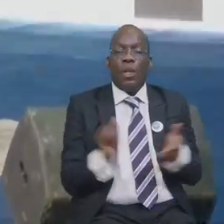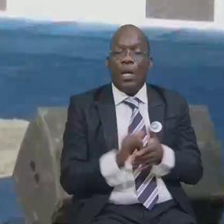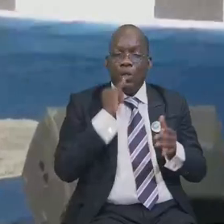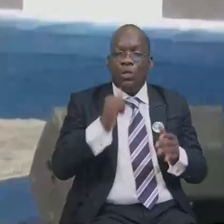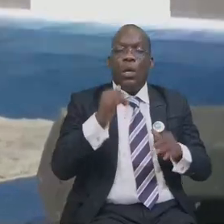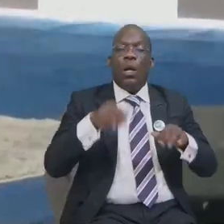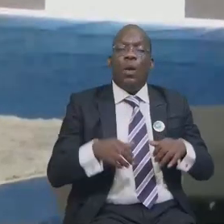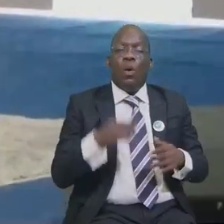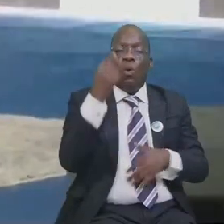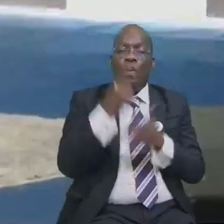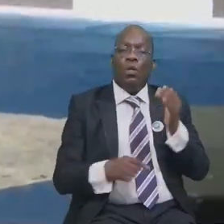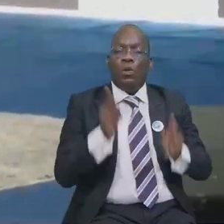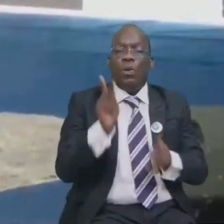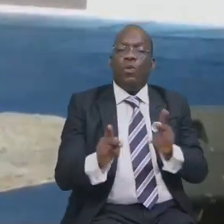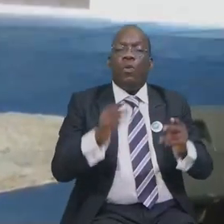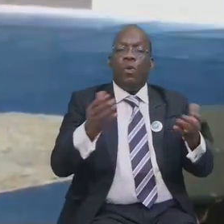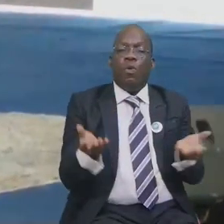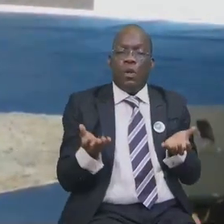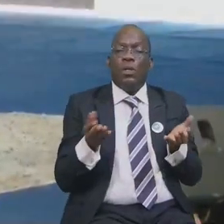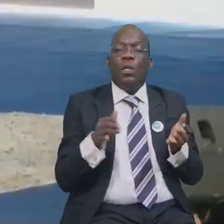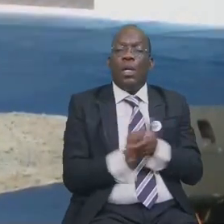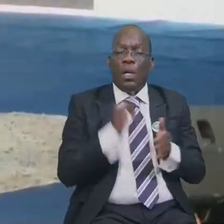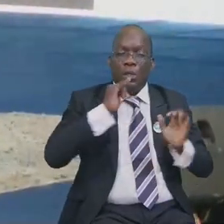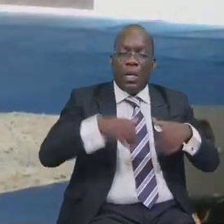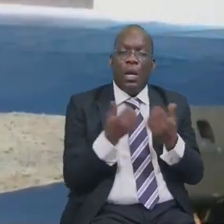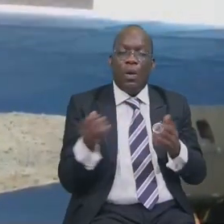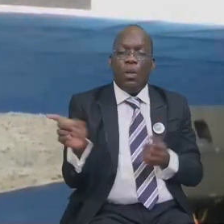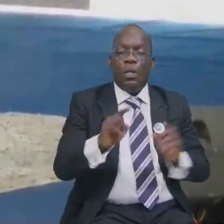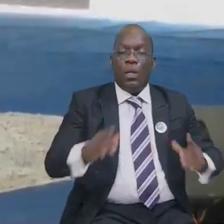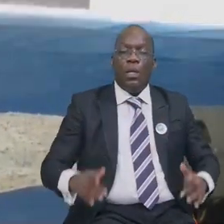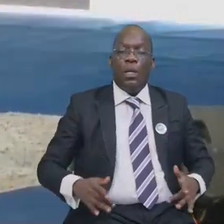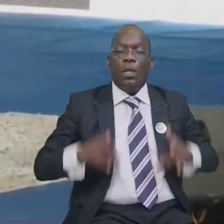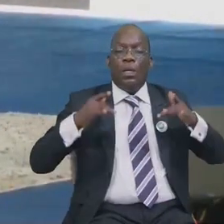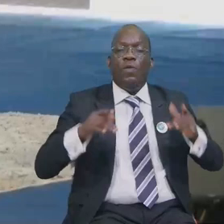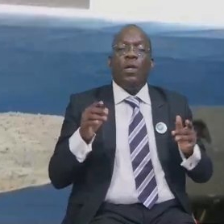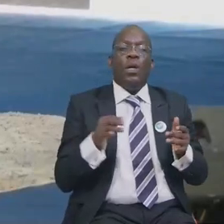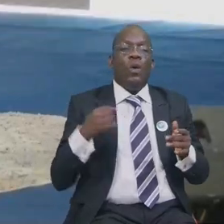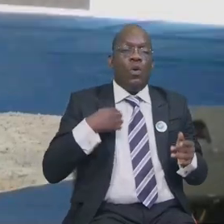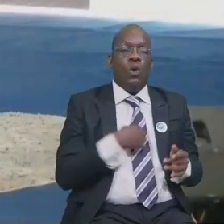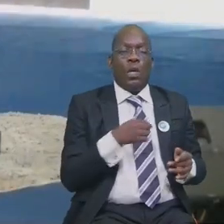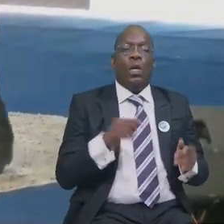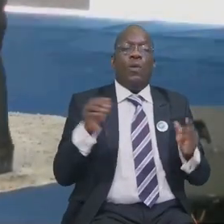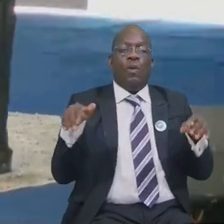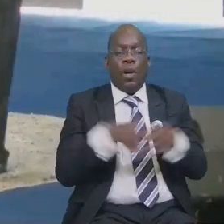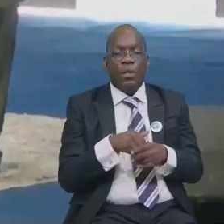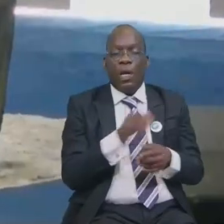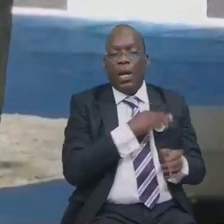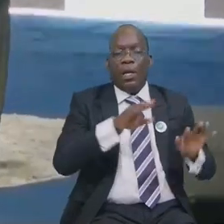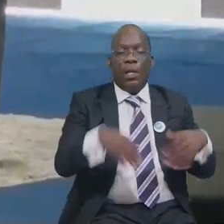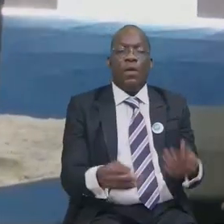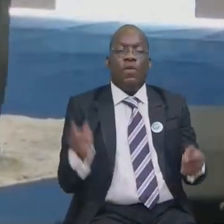veulent, c'est ce pourquoi ils vivent. Et il dit, il mariait et donnait les enfants au mariage, jusqu'au jour où Noé